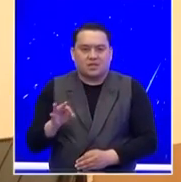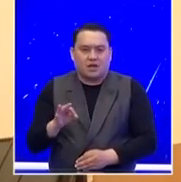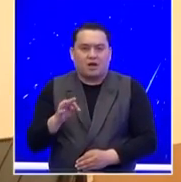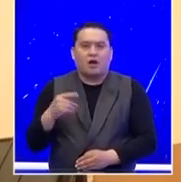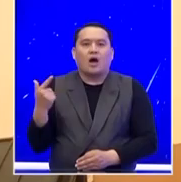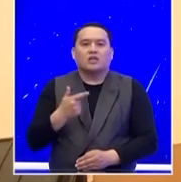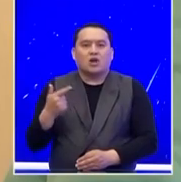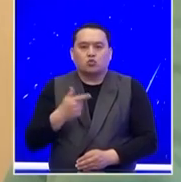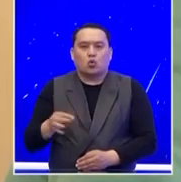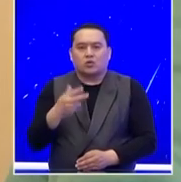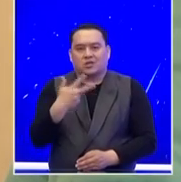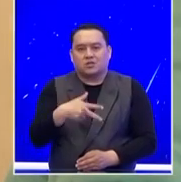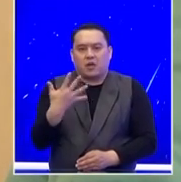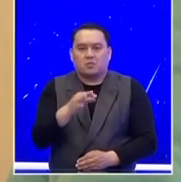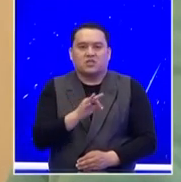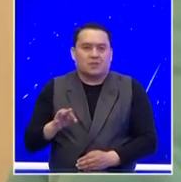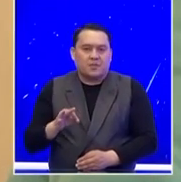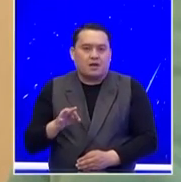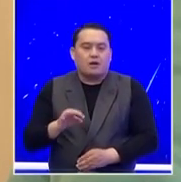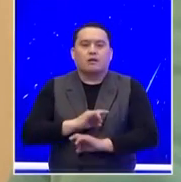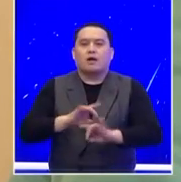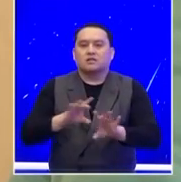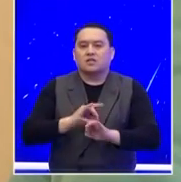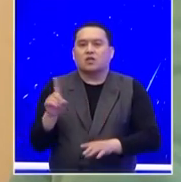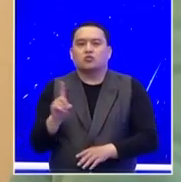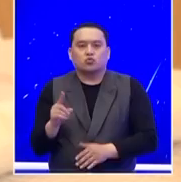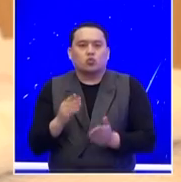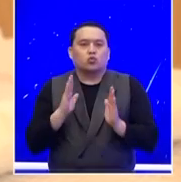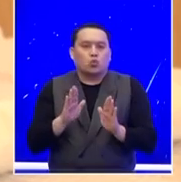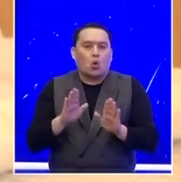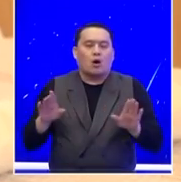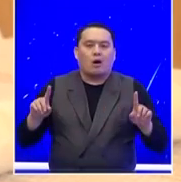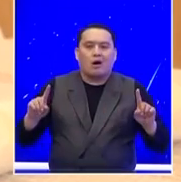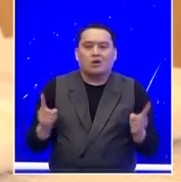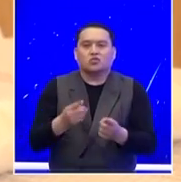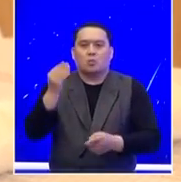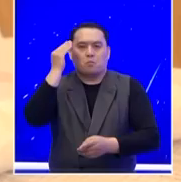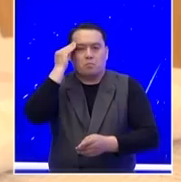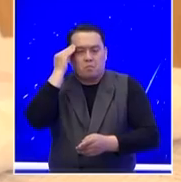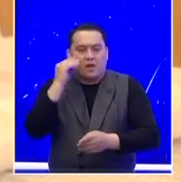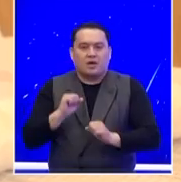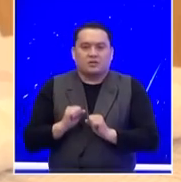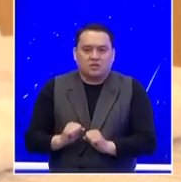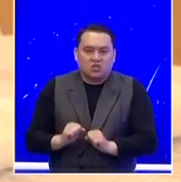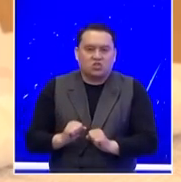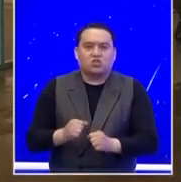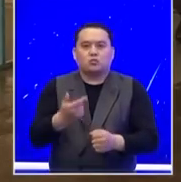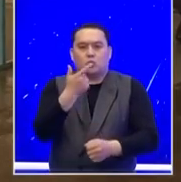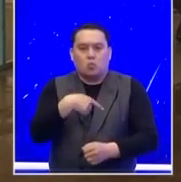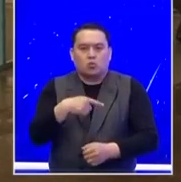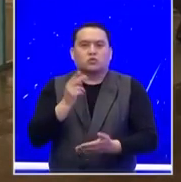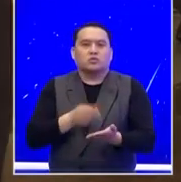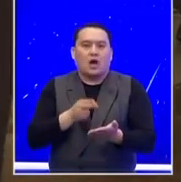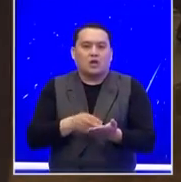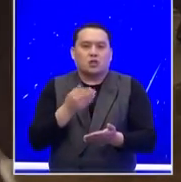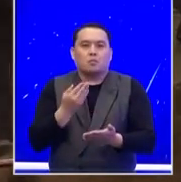в Атырауской области – 35%. Исмагамбетова отметила, что только ограничительные меры помогут одолеть невидимого врага. Это уже доказано